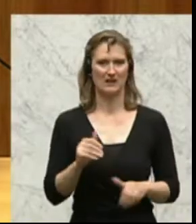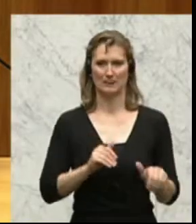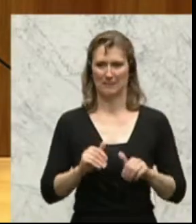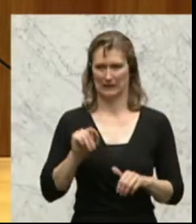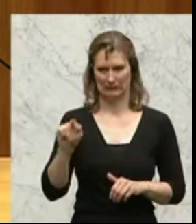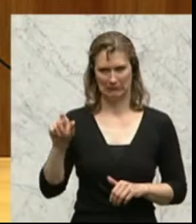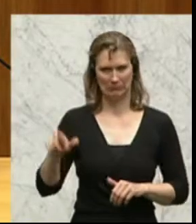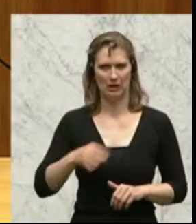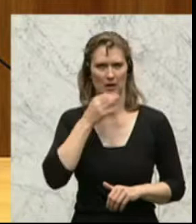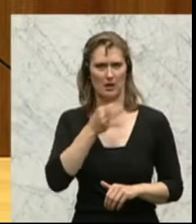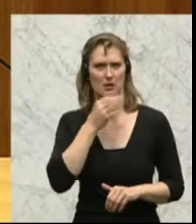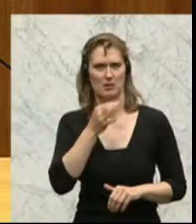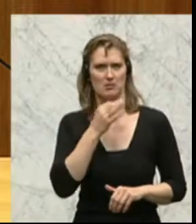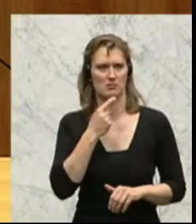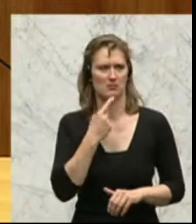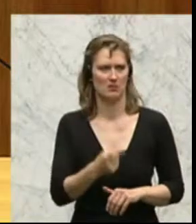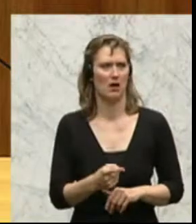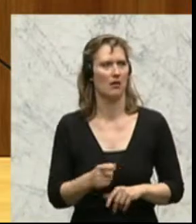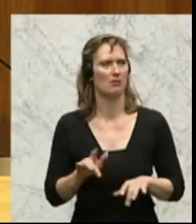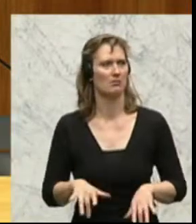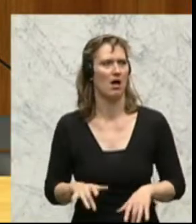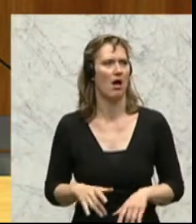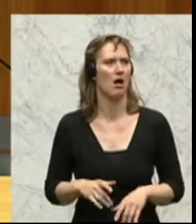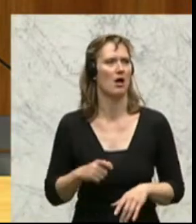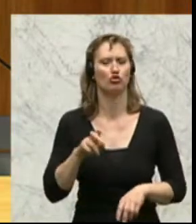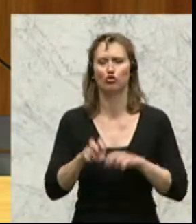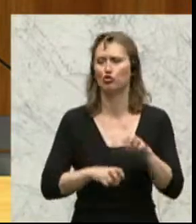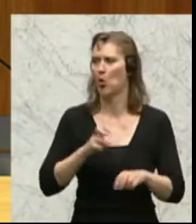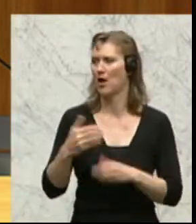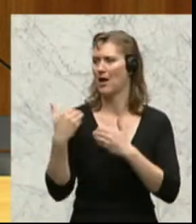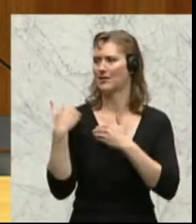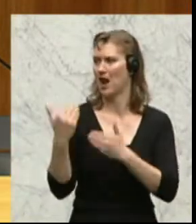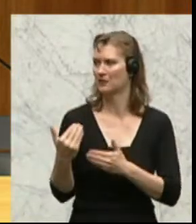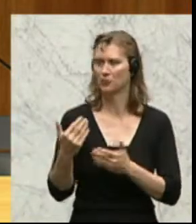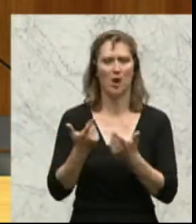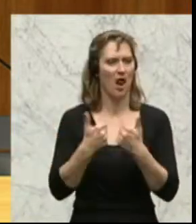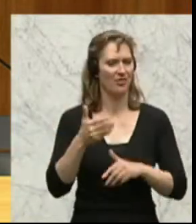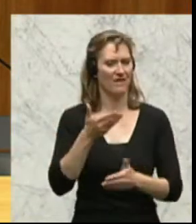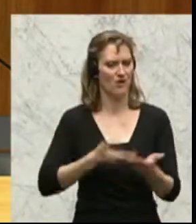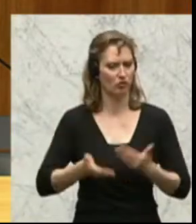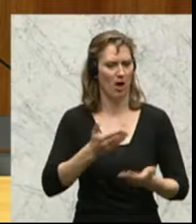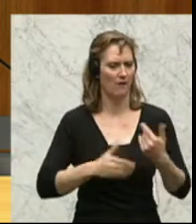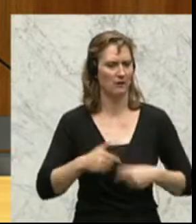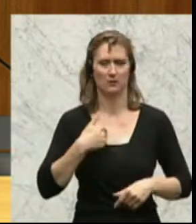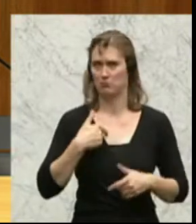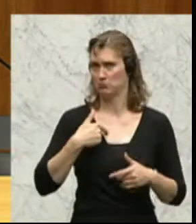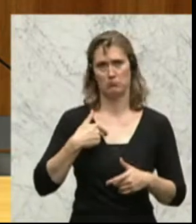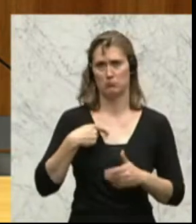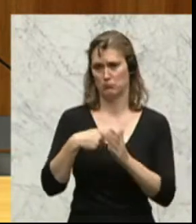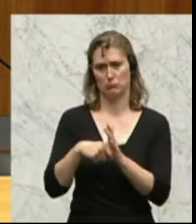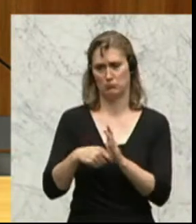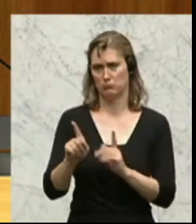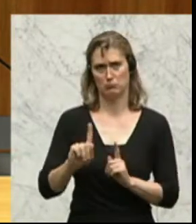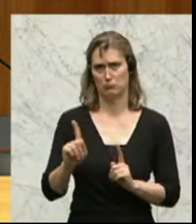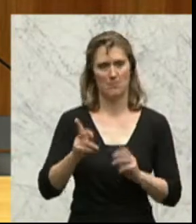Ausführungen gesagt, es kommt zu steuerlichen Entlastungen der Landwirtschaft. Ich berichtige tatsächlich,